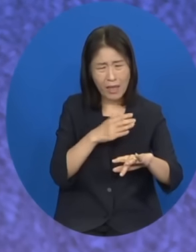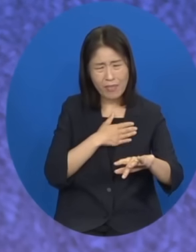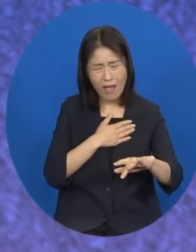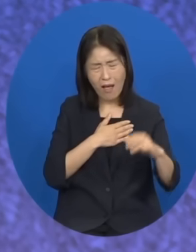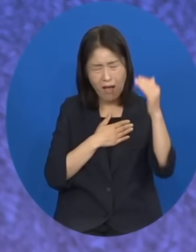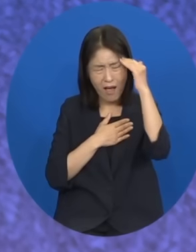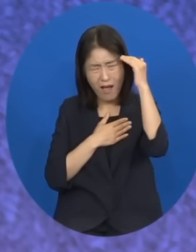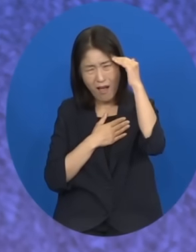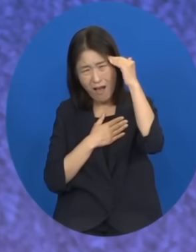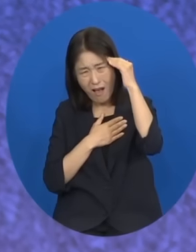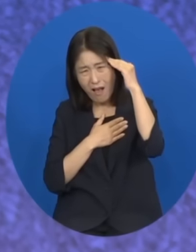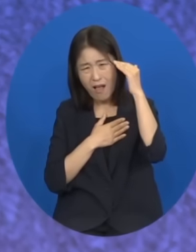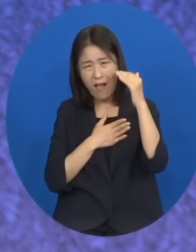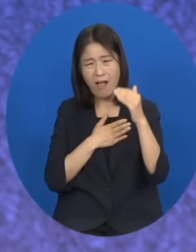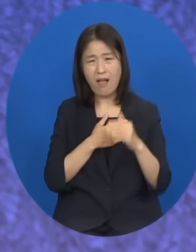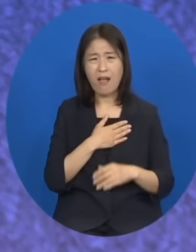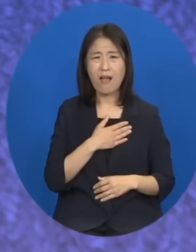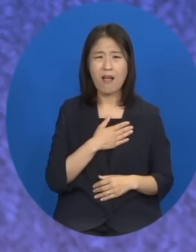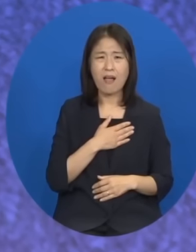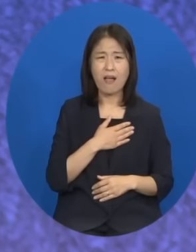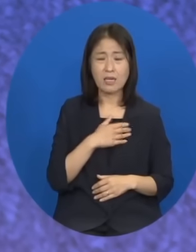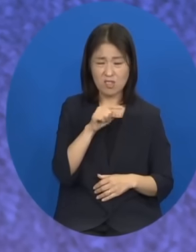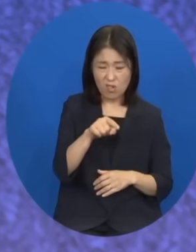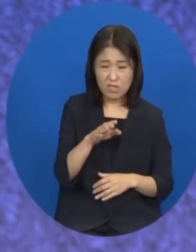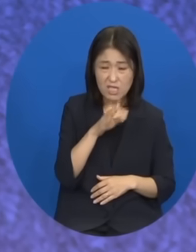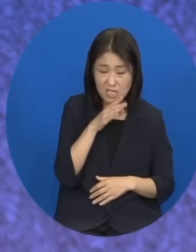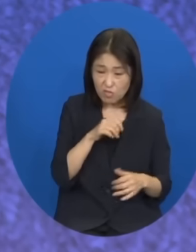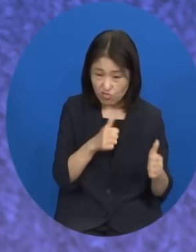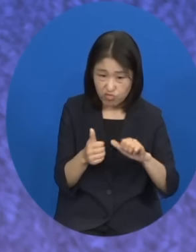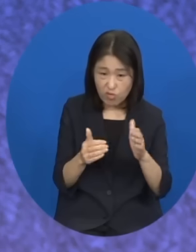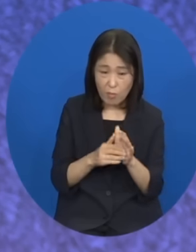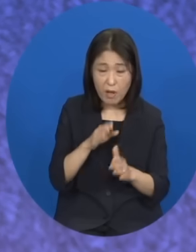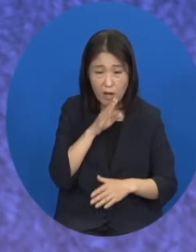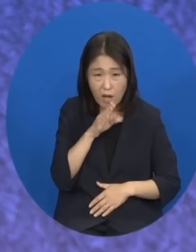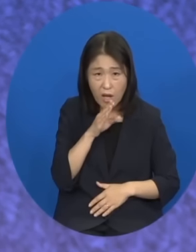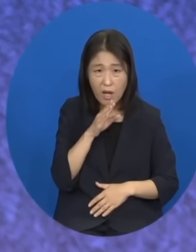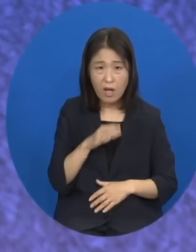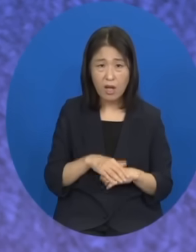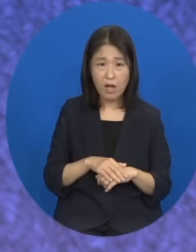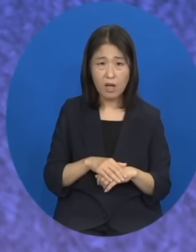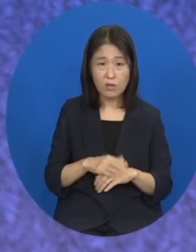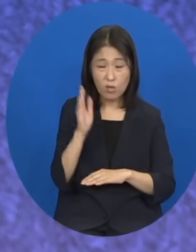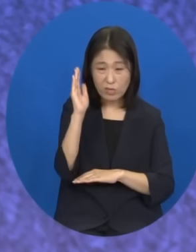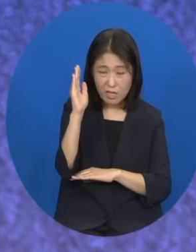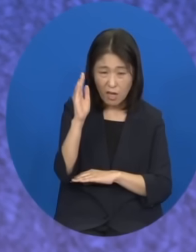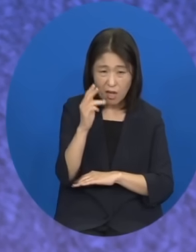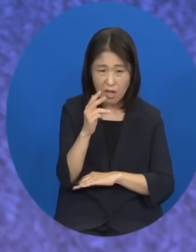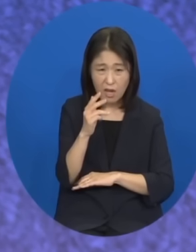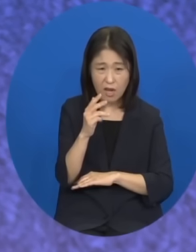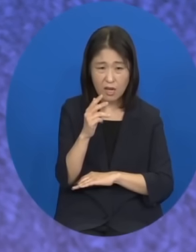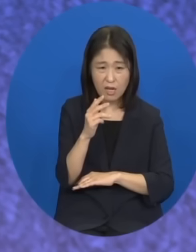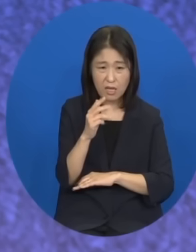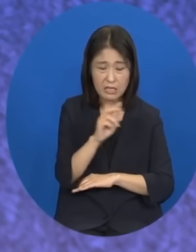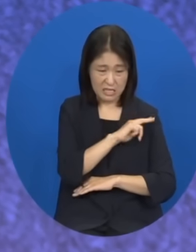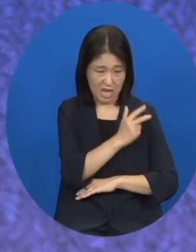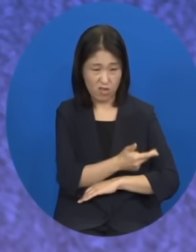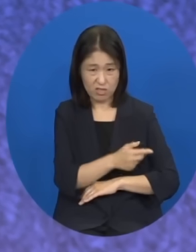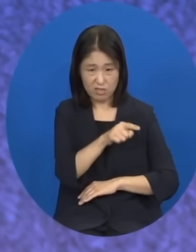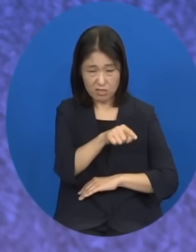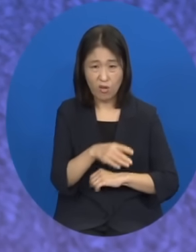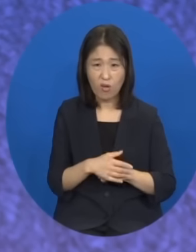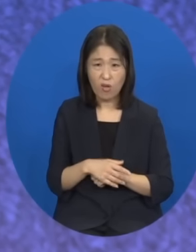끊임없이 조롱하는 거예요. 그게 죽은 거야? 어? 너가 죽었다고 그렇게 설교할 자신 있어? 너 진짜